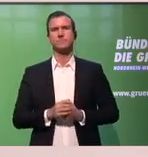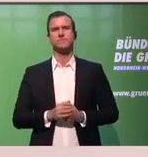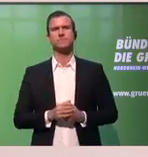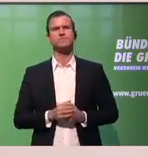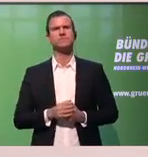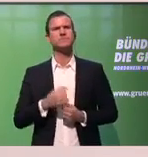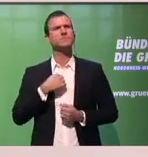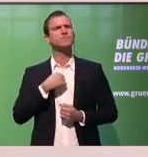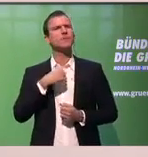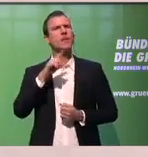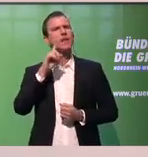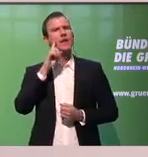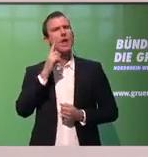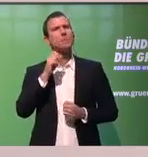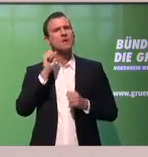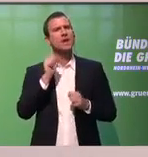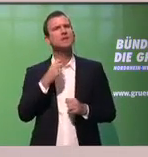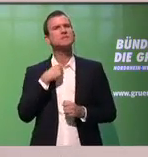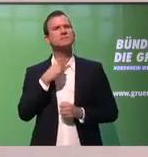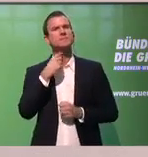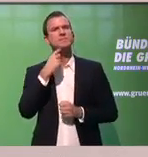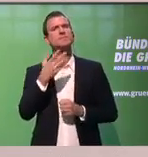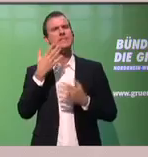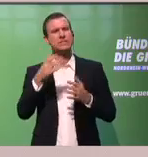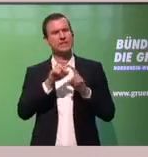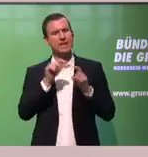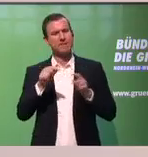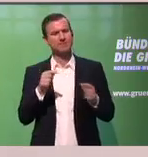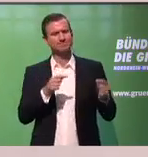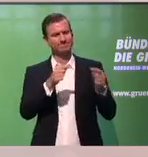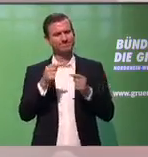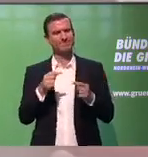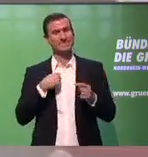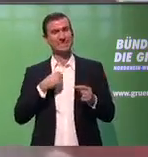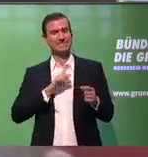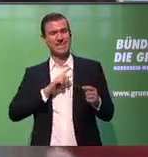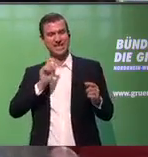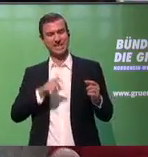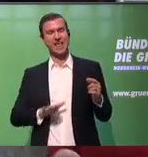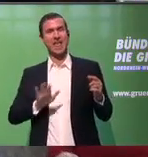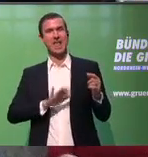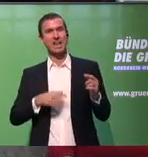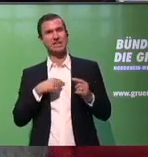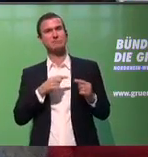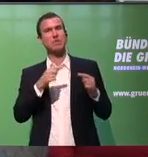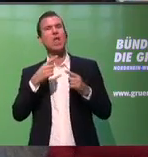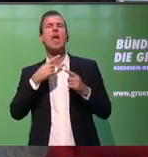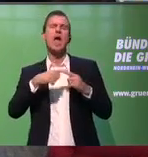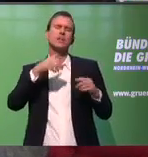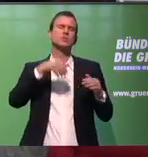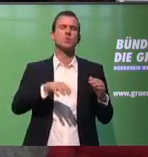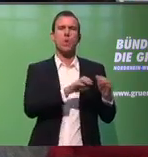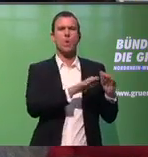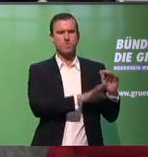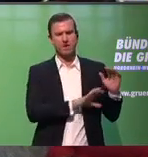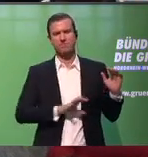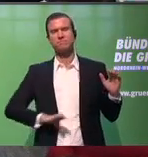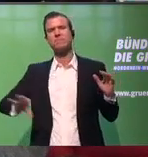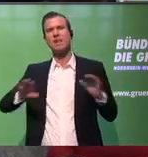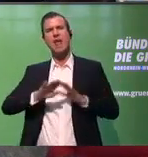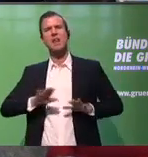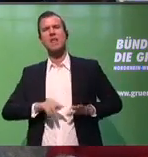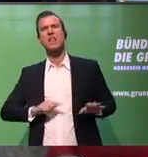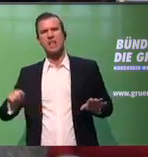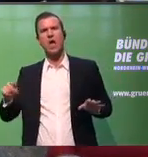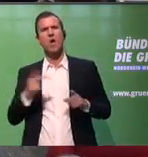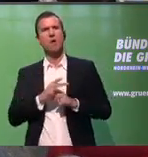Ich glaube, dass man dazu sagen kann, dass die Debatte in Italien und in anderen südeuropäischen Ländern dahin ging, dass man gesagt